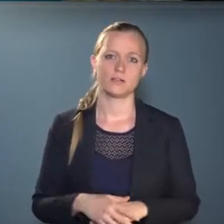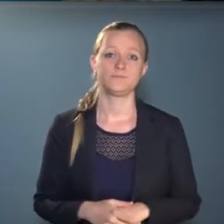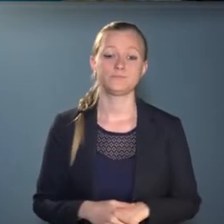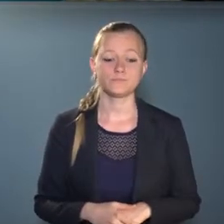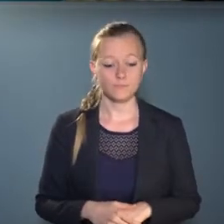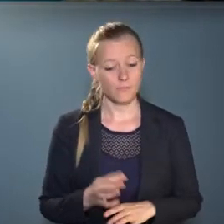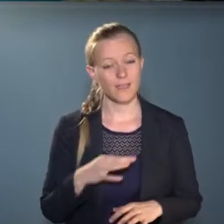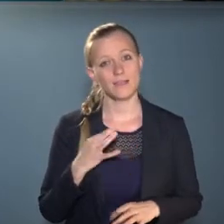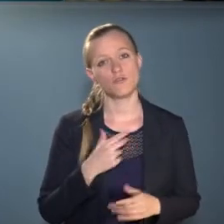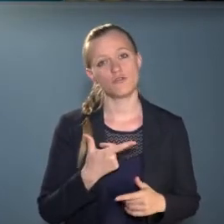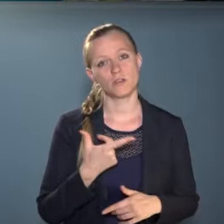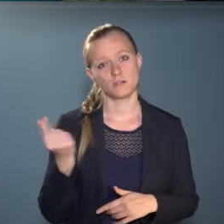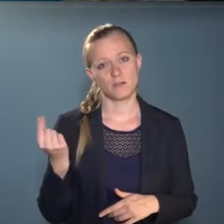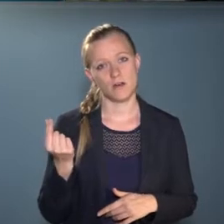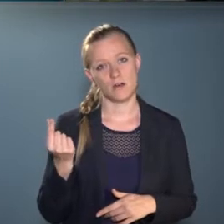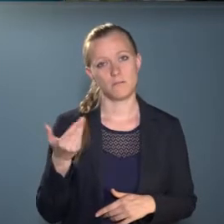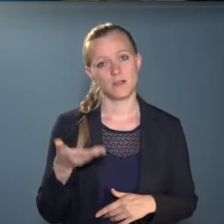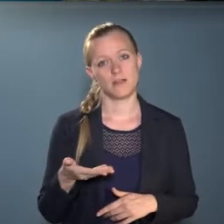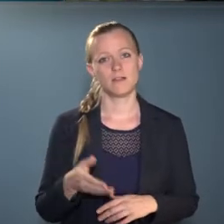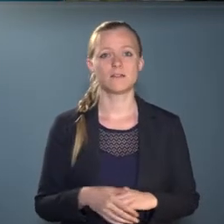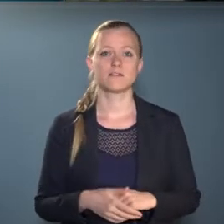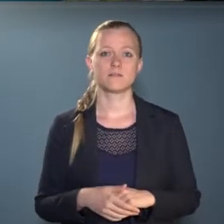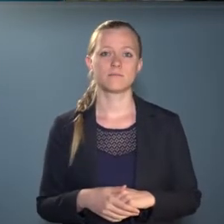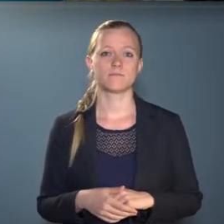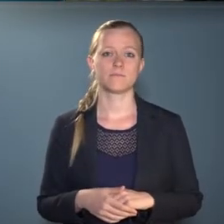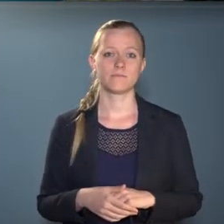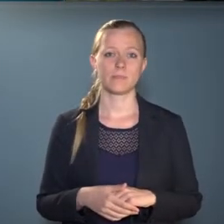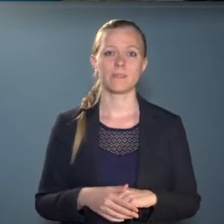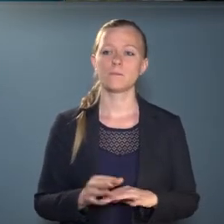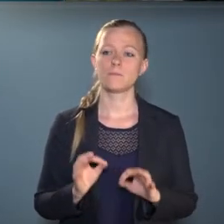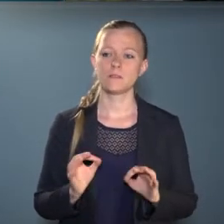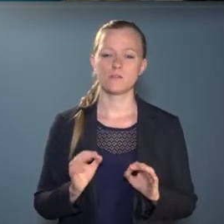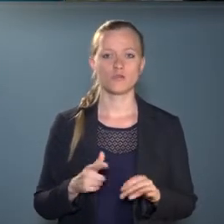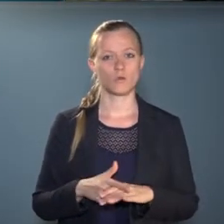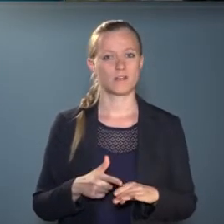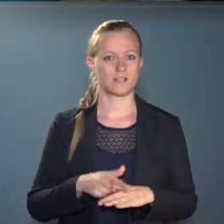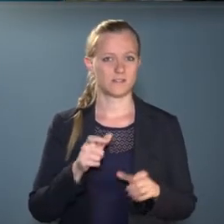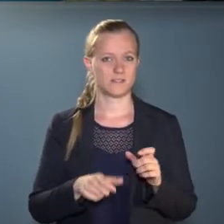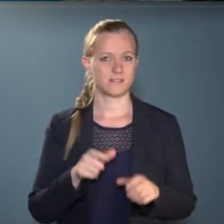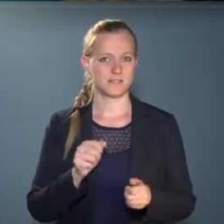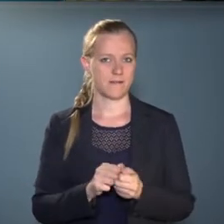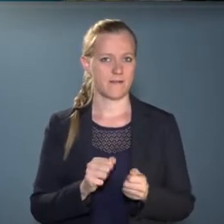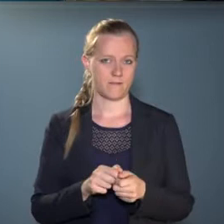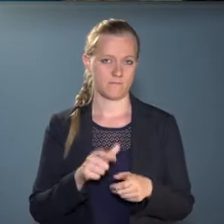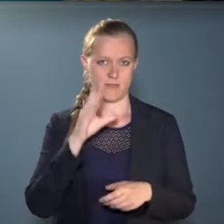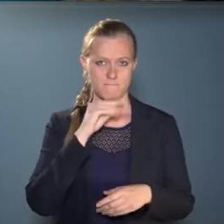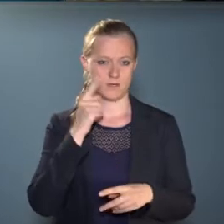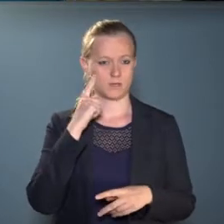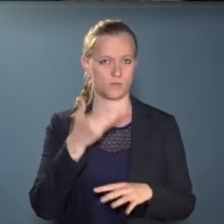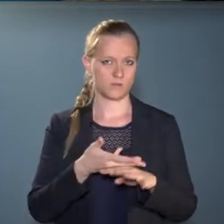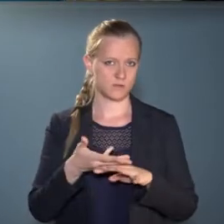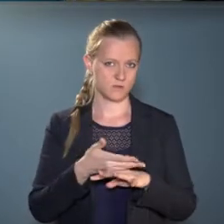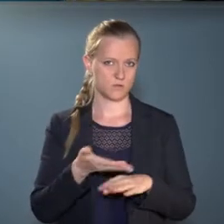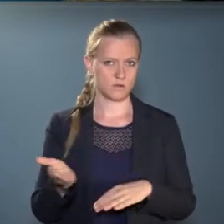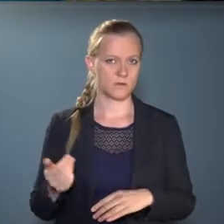egy egészségnap az ugye egy bizonyos korlátozott számú ember leszűréséről